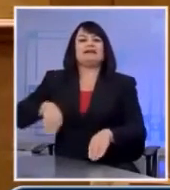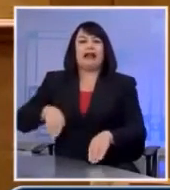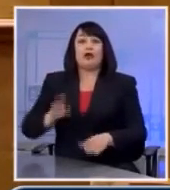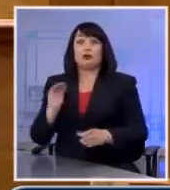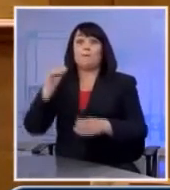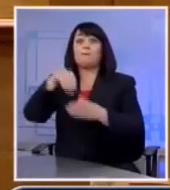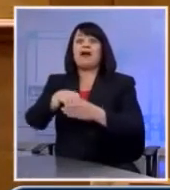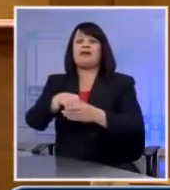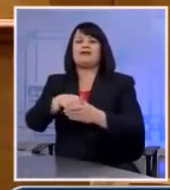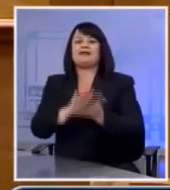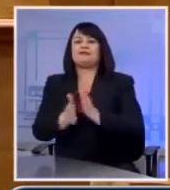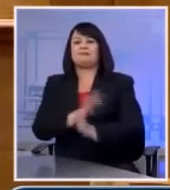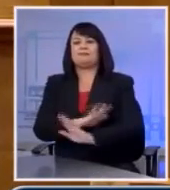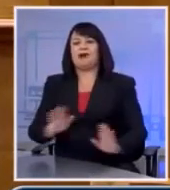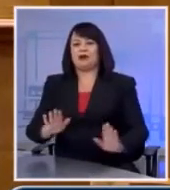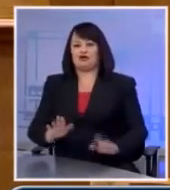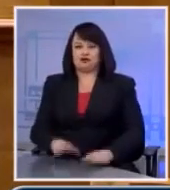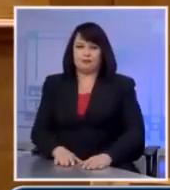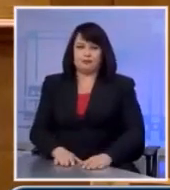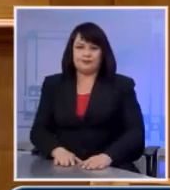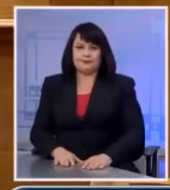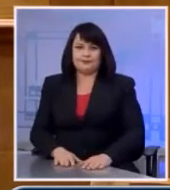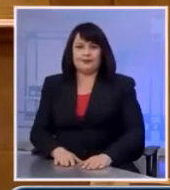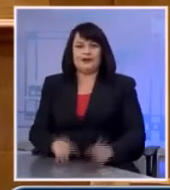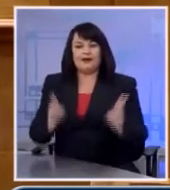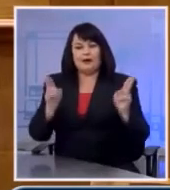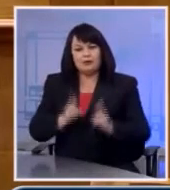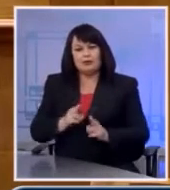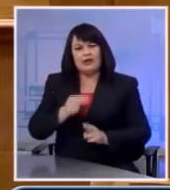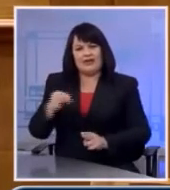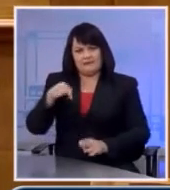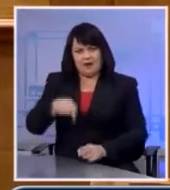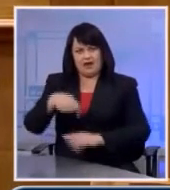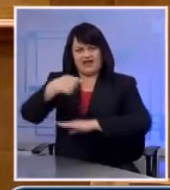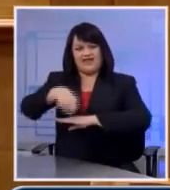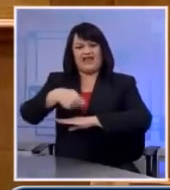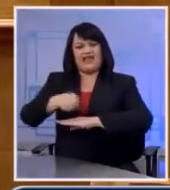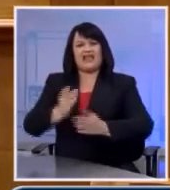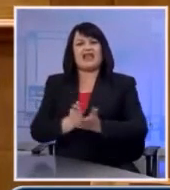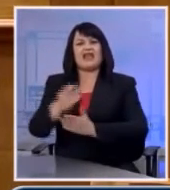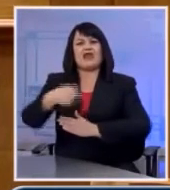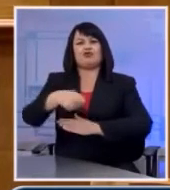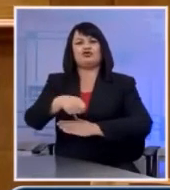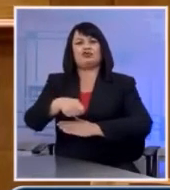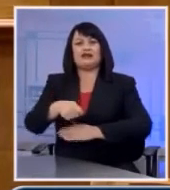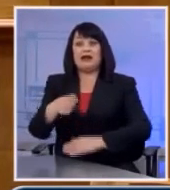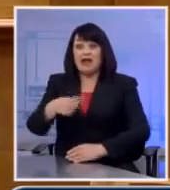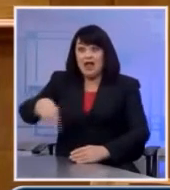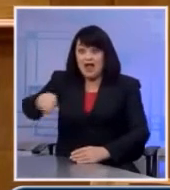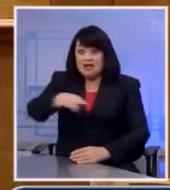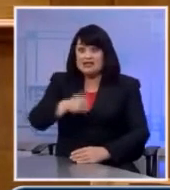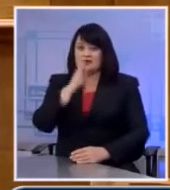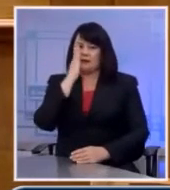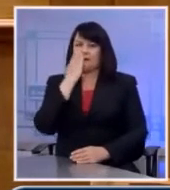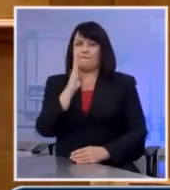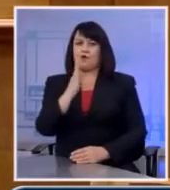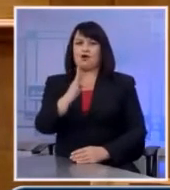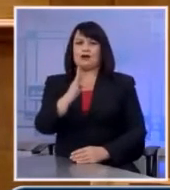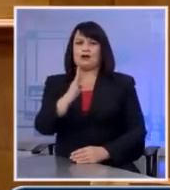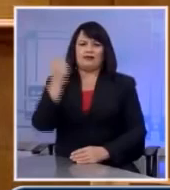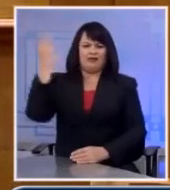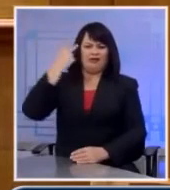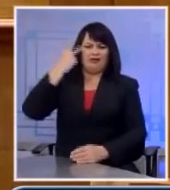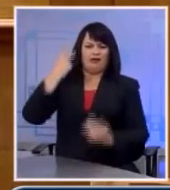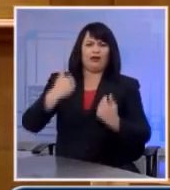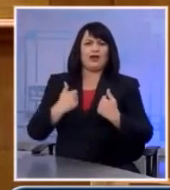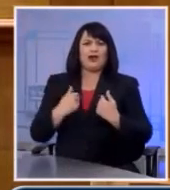παρέμβαση. Και θέλω να πω και δύο λόγια γι' αυτό, διότι σε αυτό το ρεσιτάλ υποκρισίας κατηγορείται εμάς για